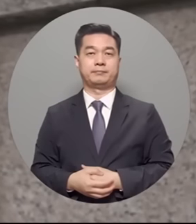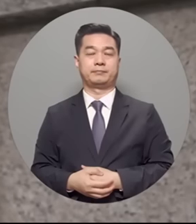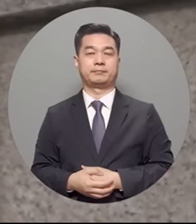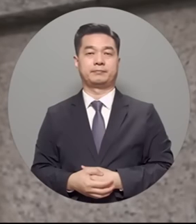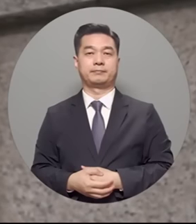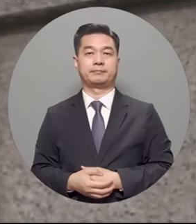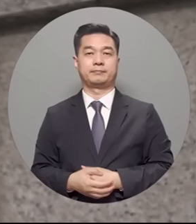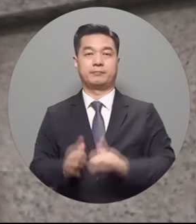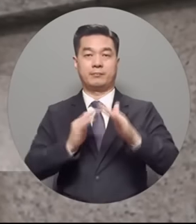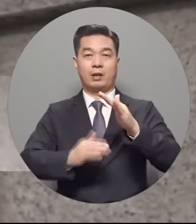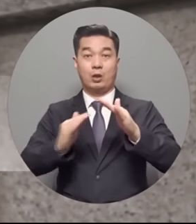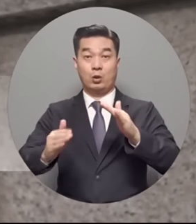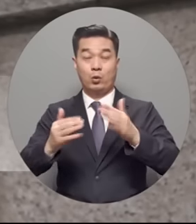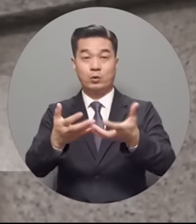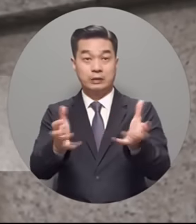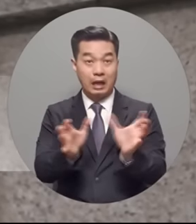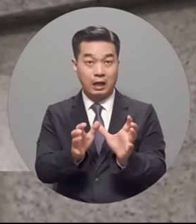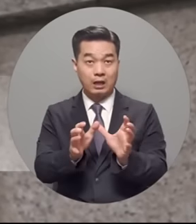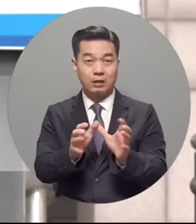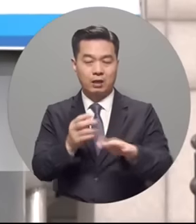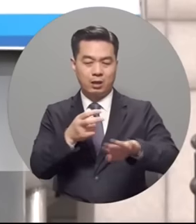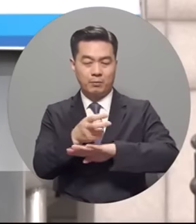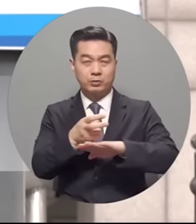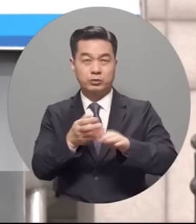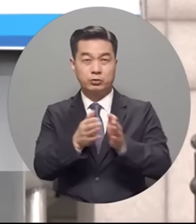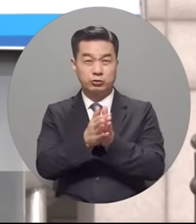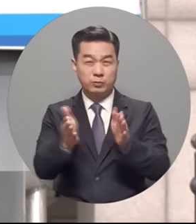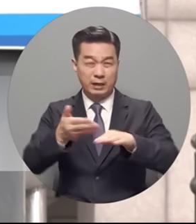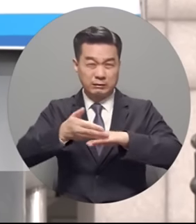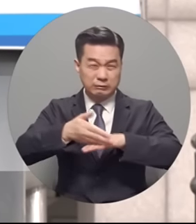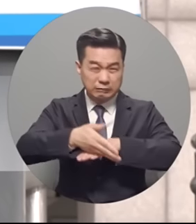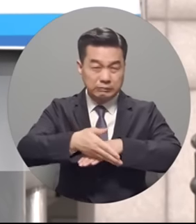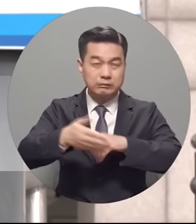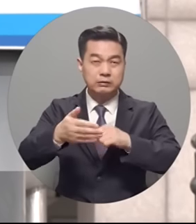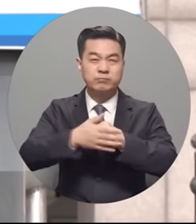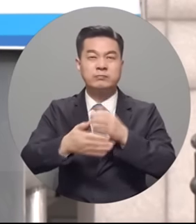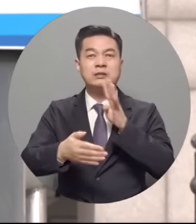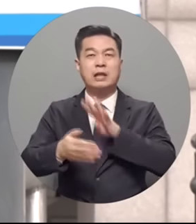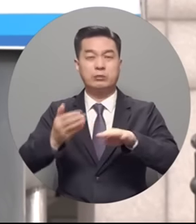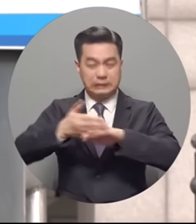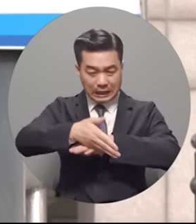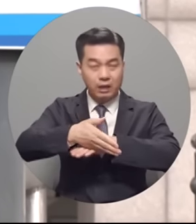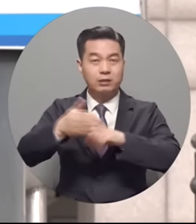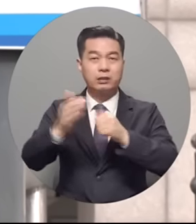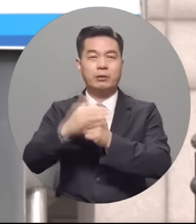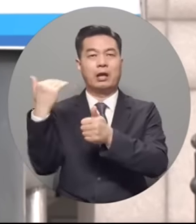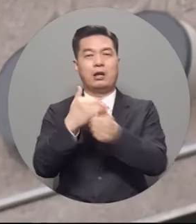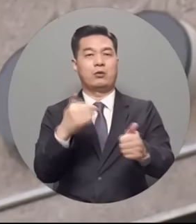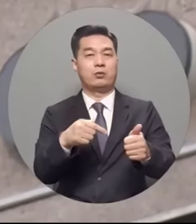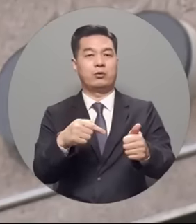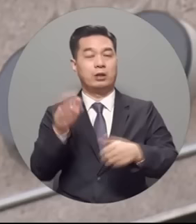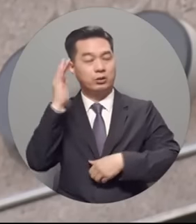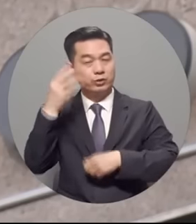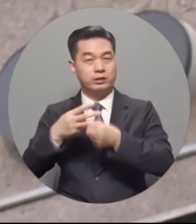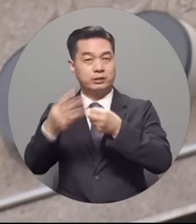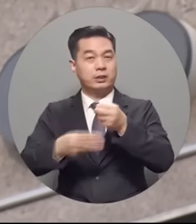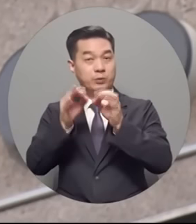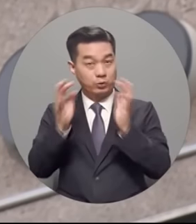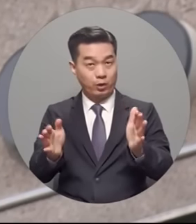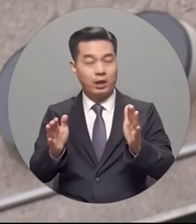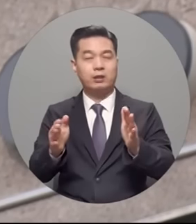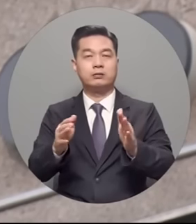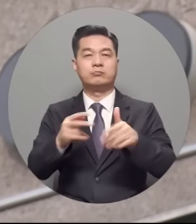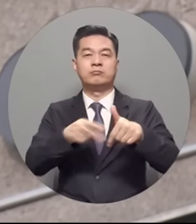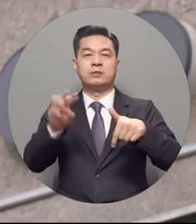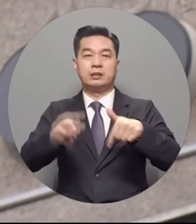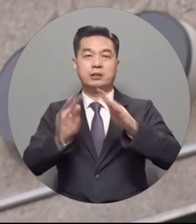공사는 버스 4분 지각 출발 등의 이유를 들어 지난 18일 이 씨를 해고했습니다. 최근 3년간 공사에서 파면과